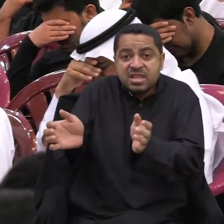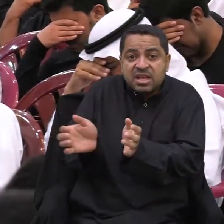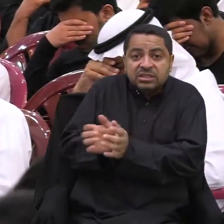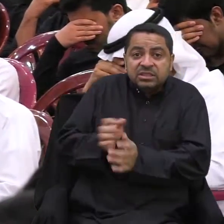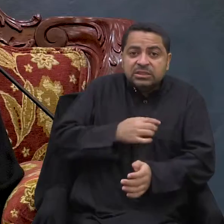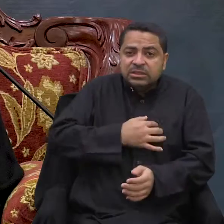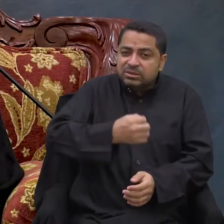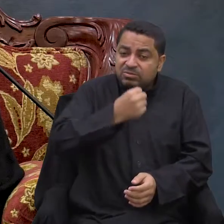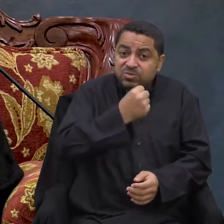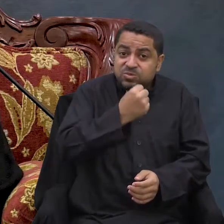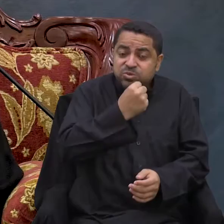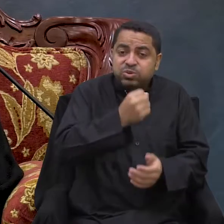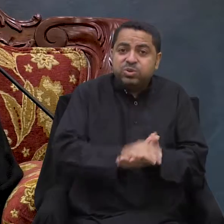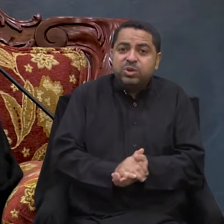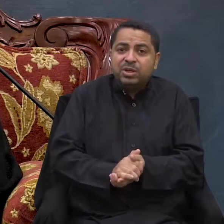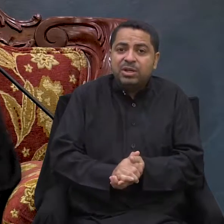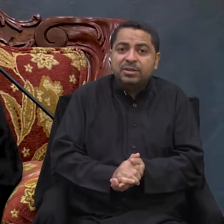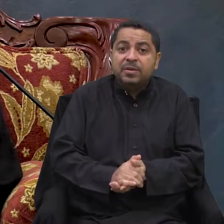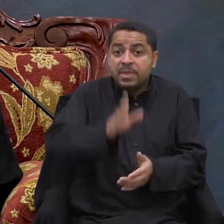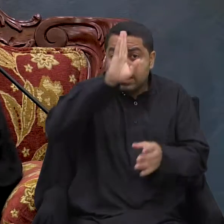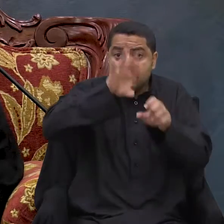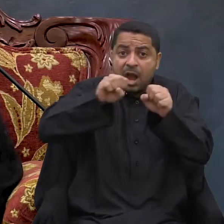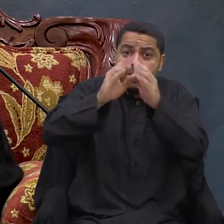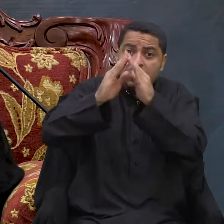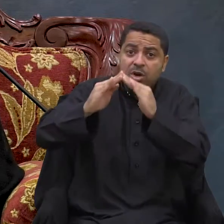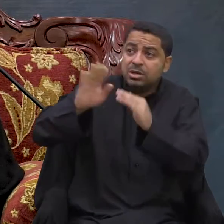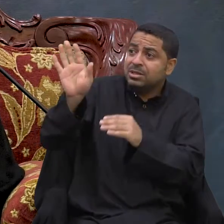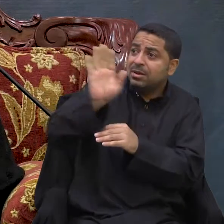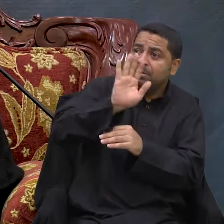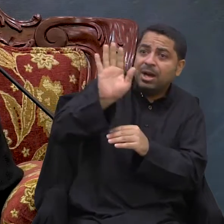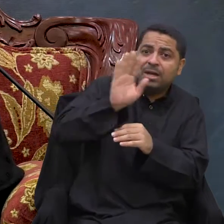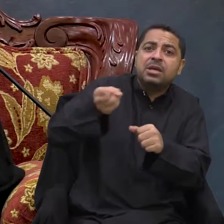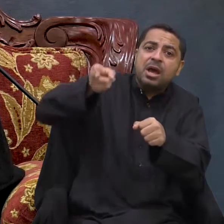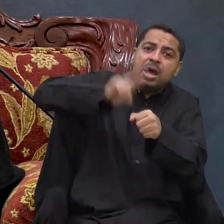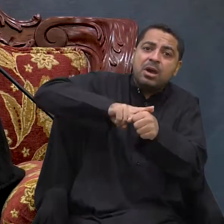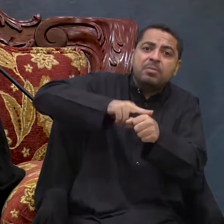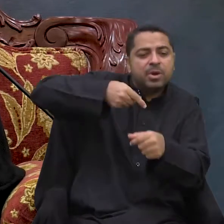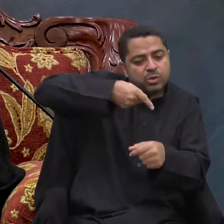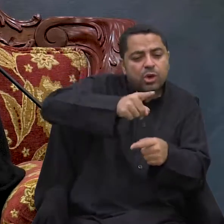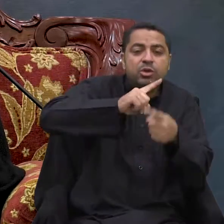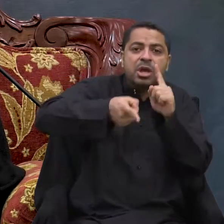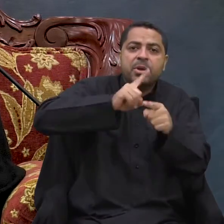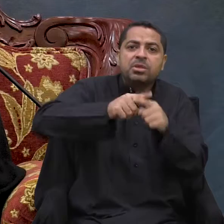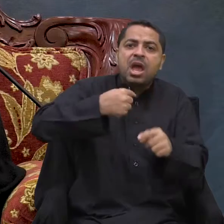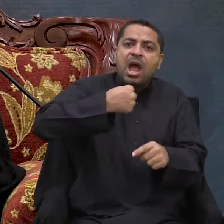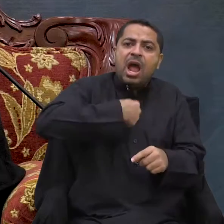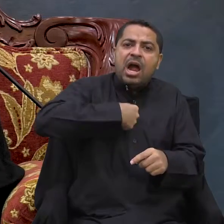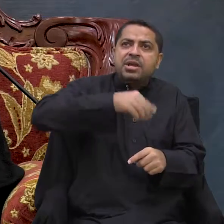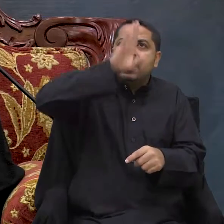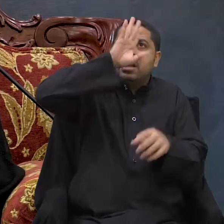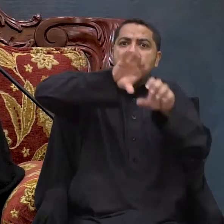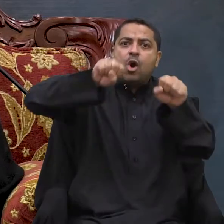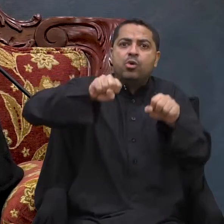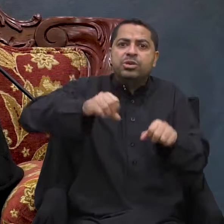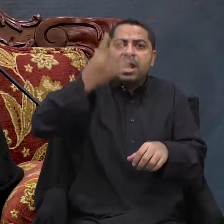ودعهن مرة أخرى وانطلق إلى الميدان وهو يقول: أنا الحسين بن